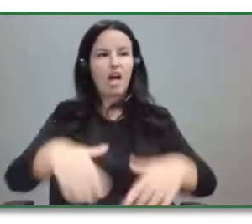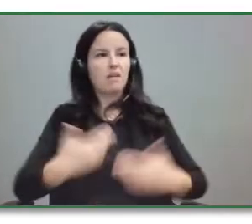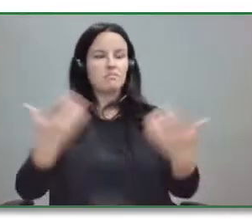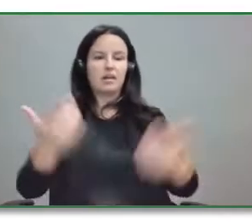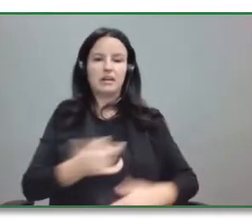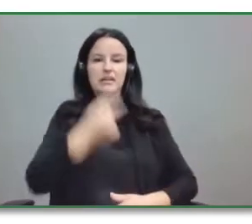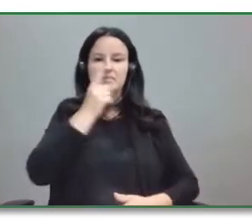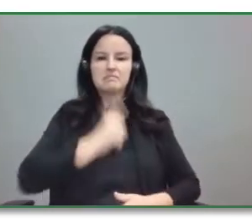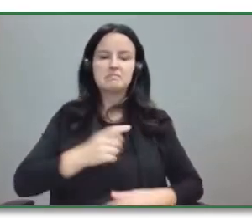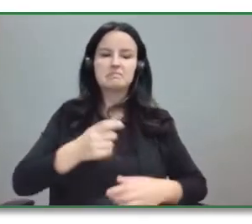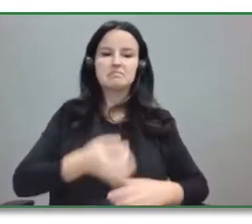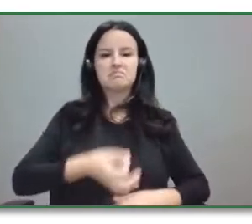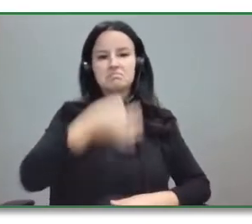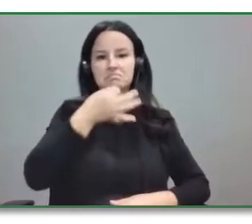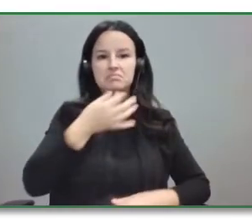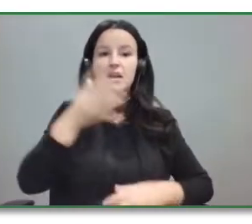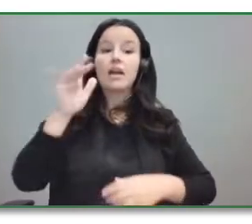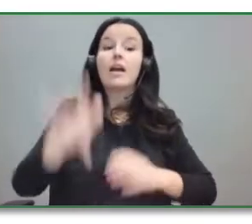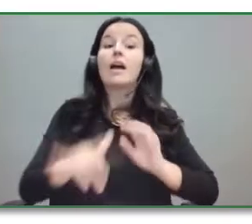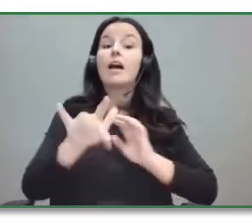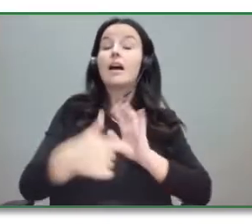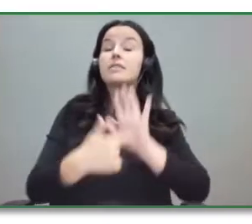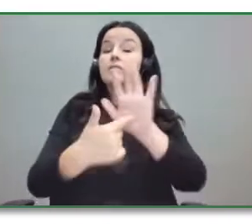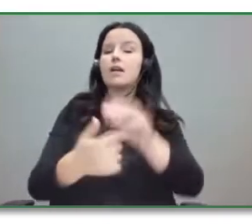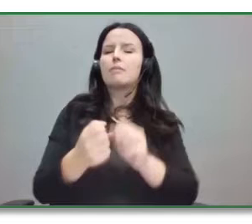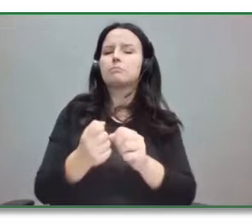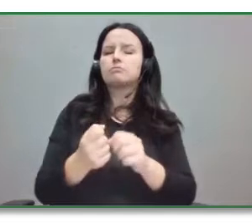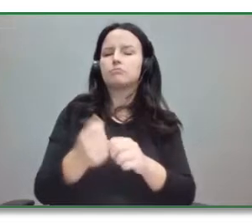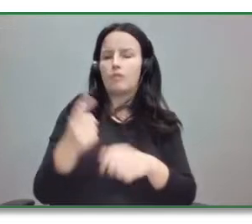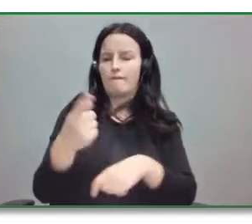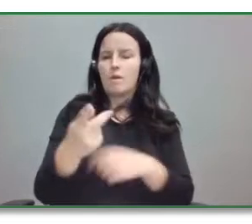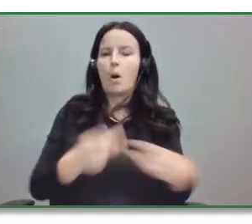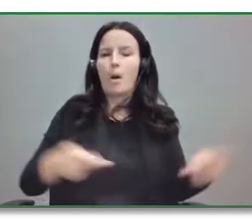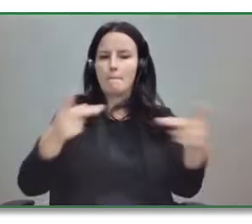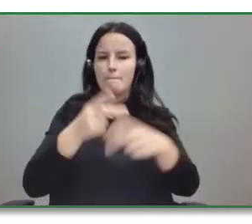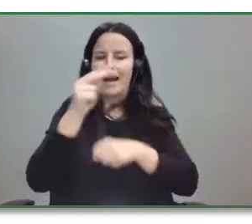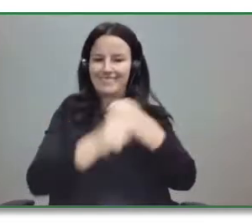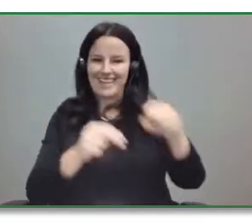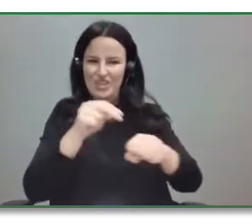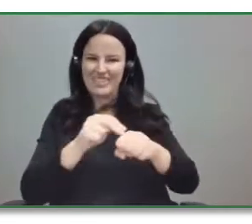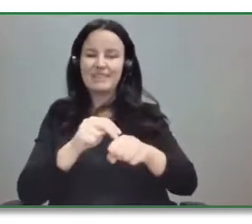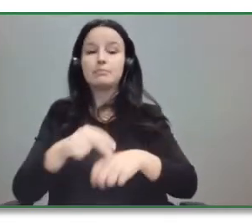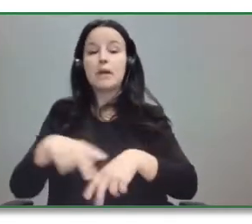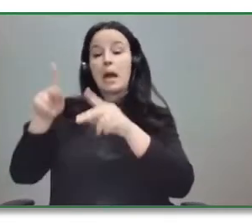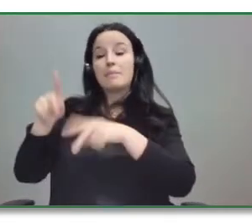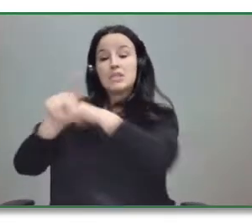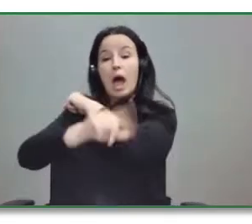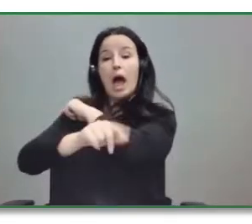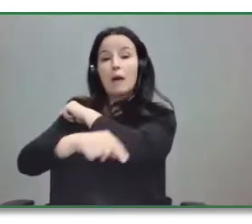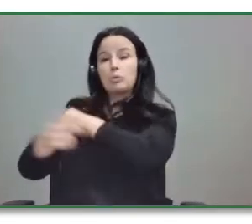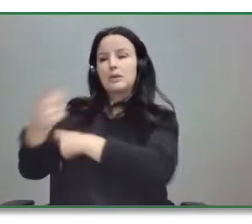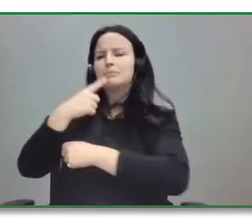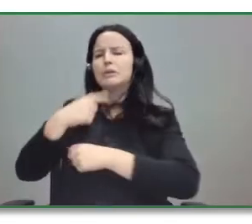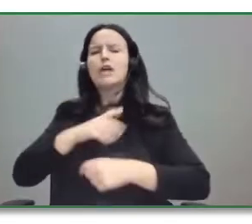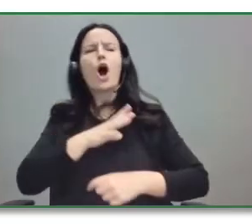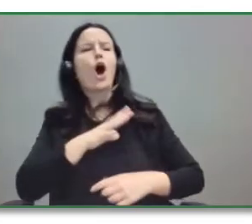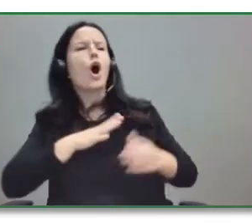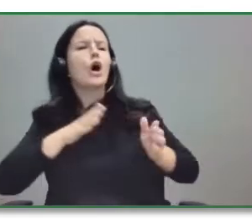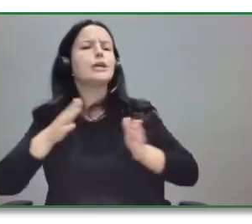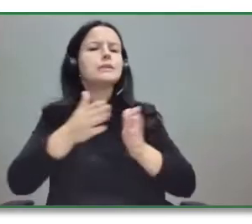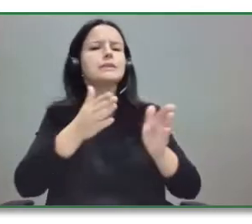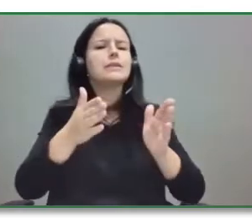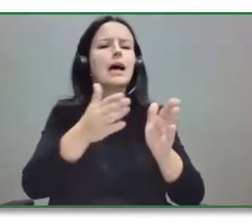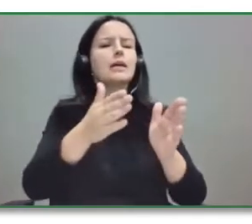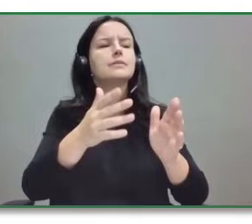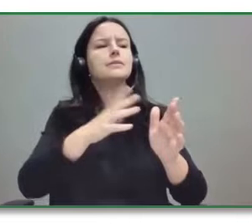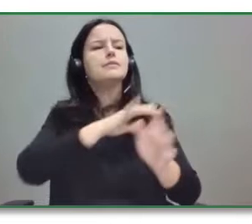années, je visitais un parc national et le forestier m'a parlé d'un sentier derrière le centre des